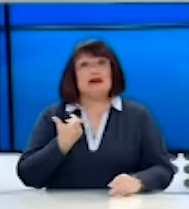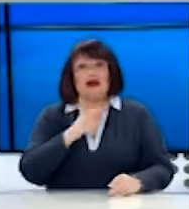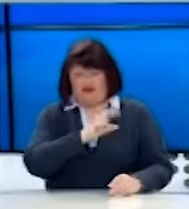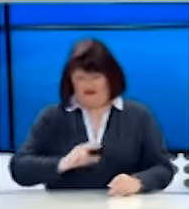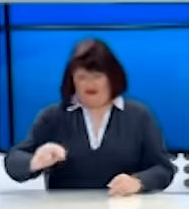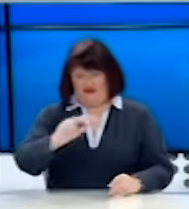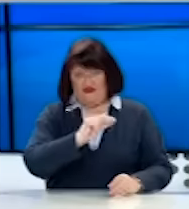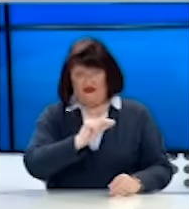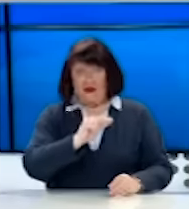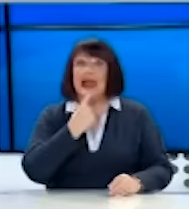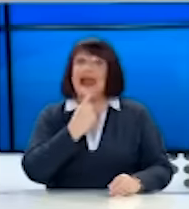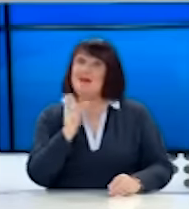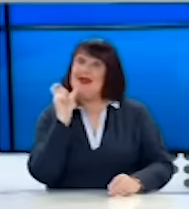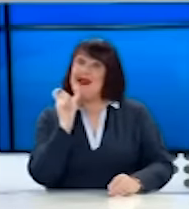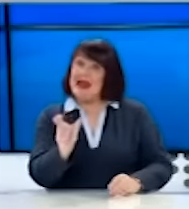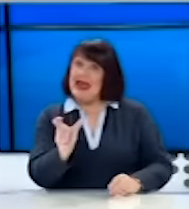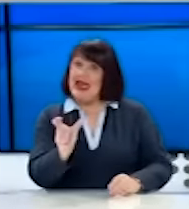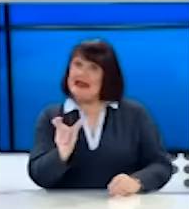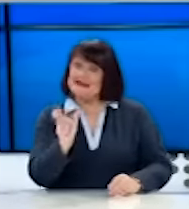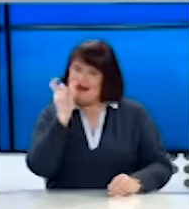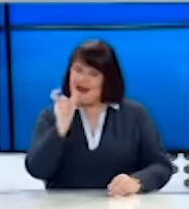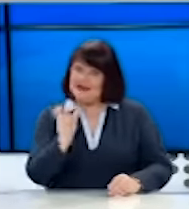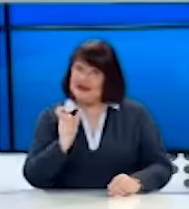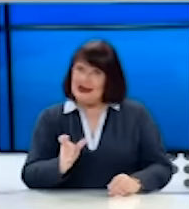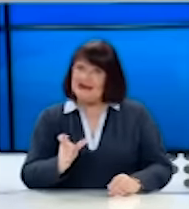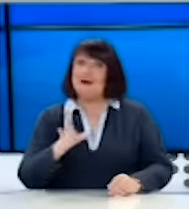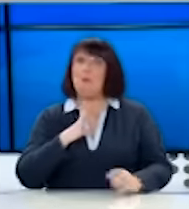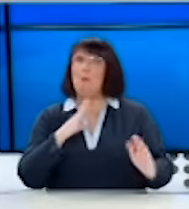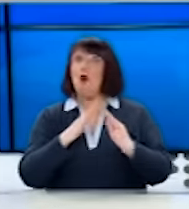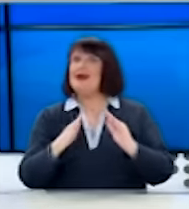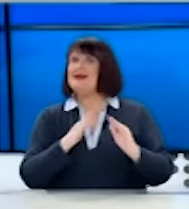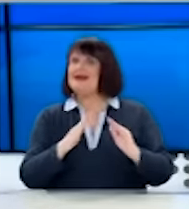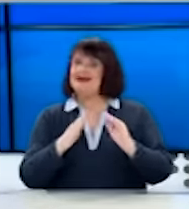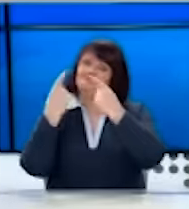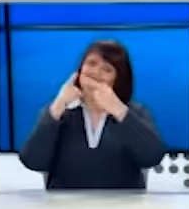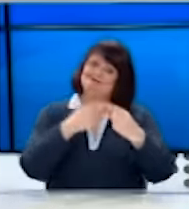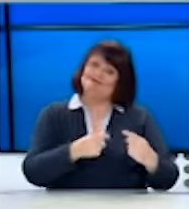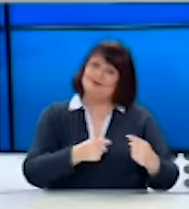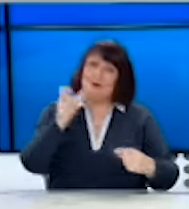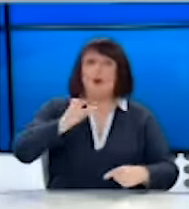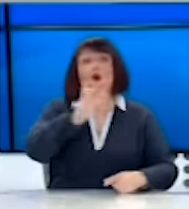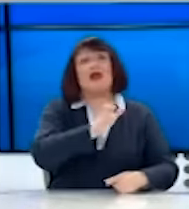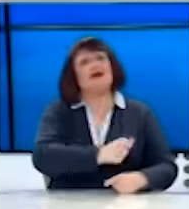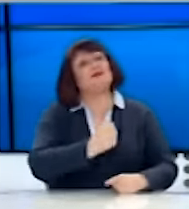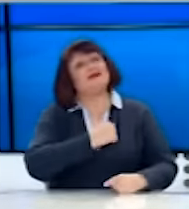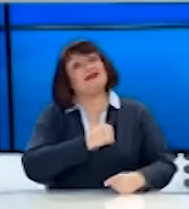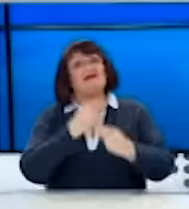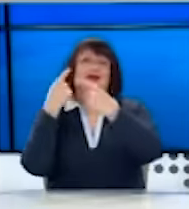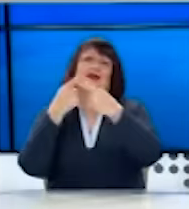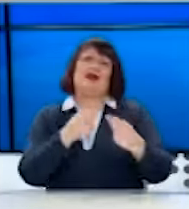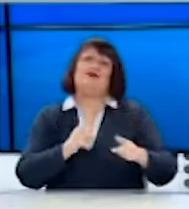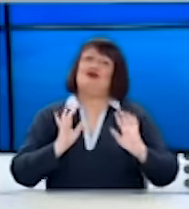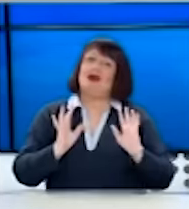το ίδιο όταν χρησιμοποιούμε ίδιες λέξεις, γιατί η κάθε λέξη μπορεί να τις δίνει και ο καθένας